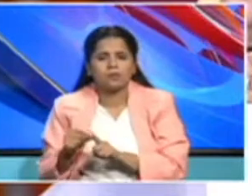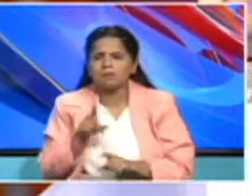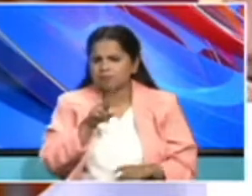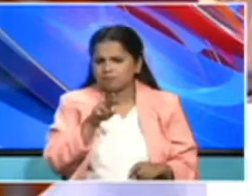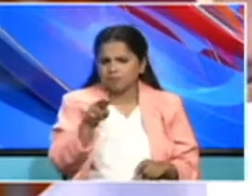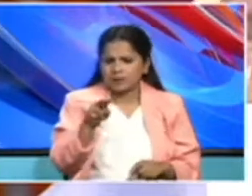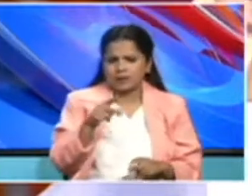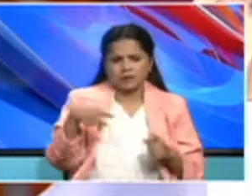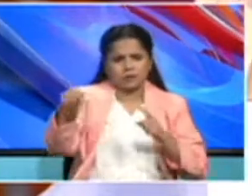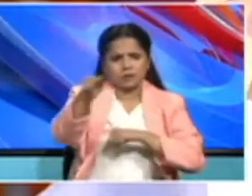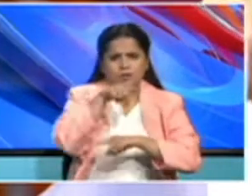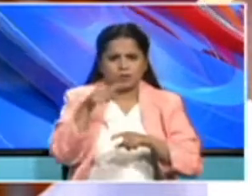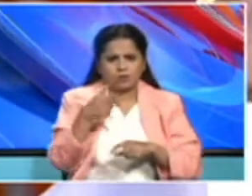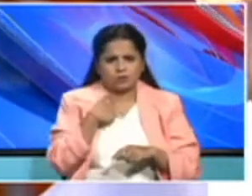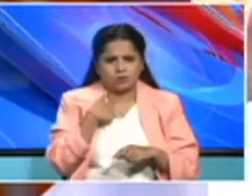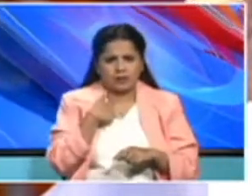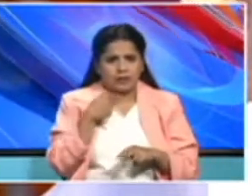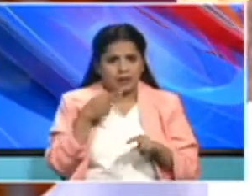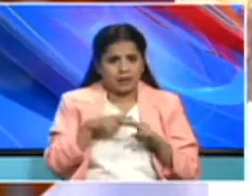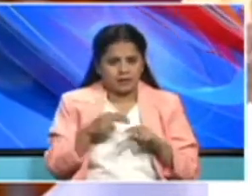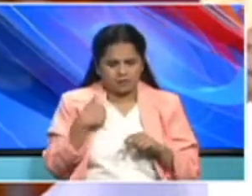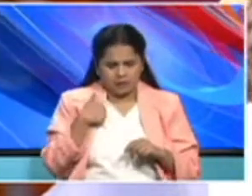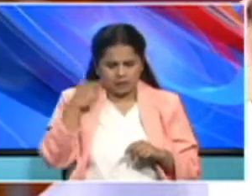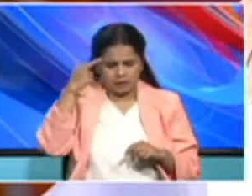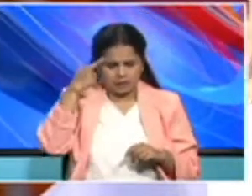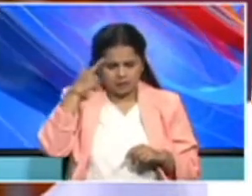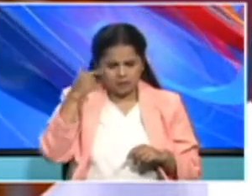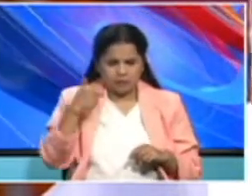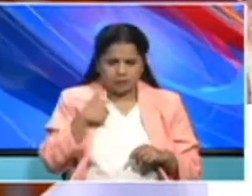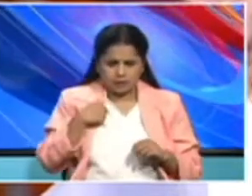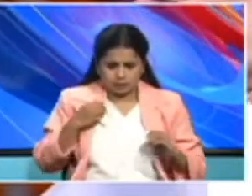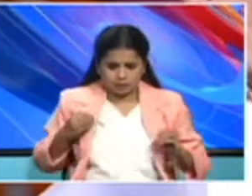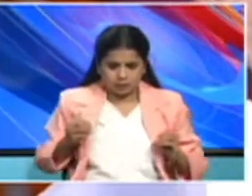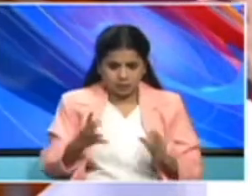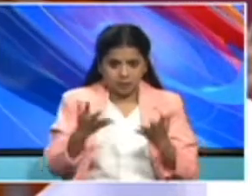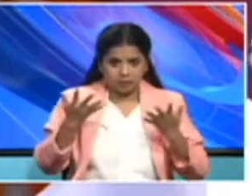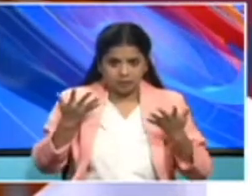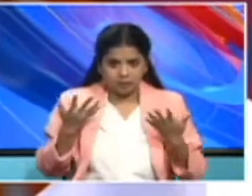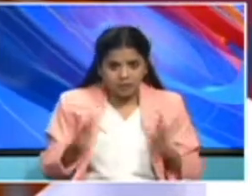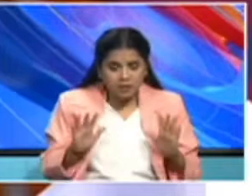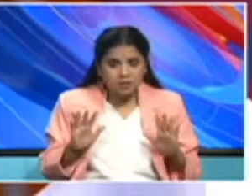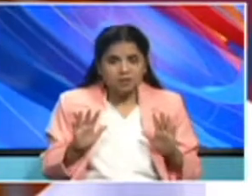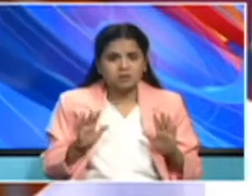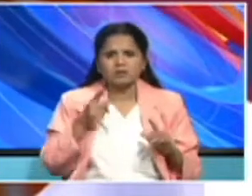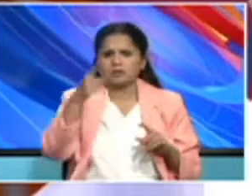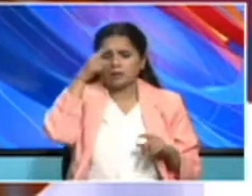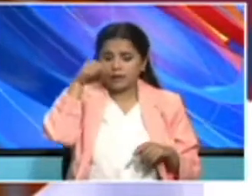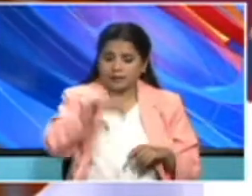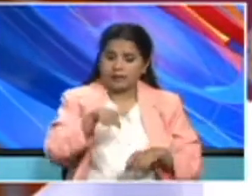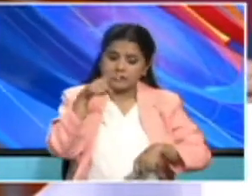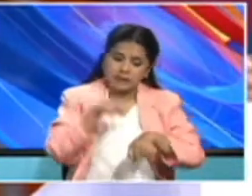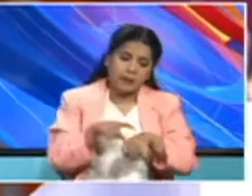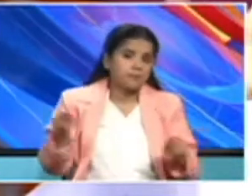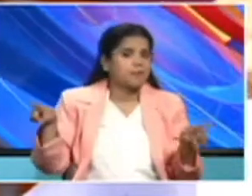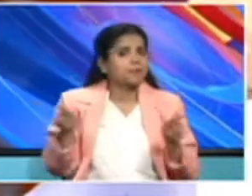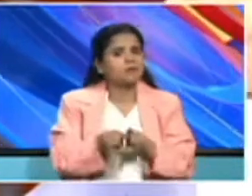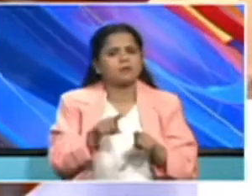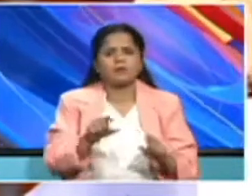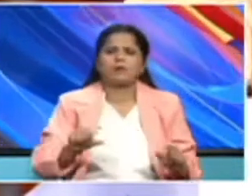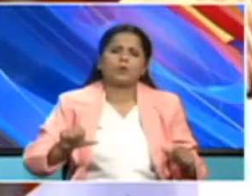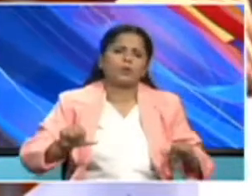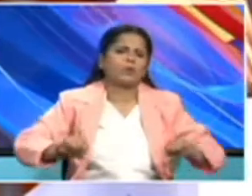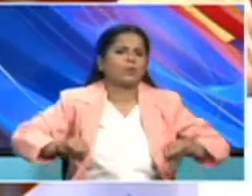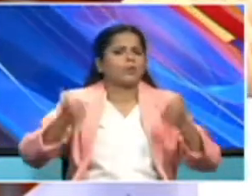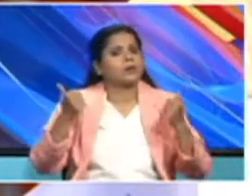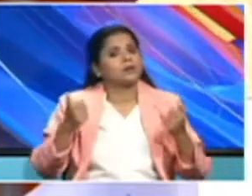यानी आपने जिस क्षण शुरुआत कर दी उसी क्षण सफलता